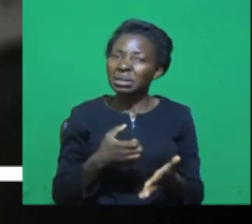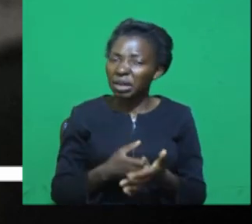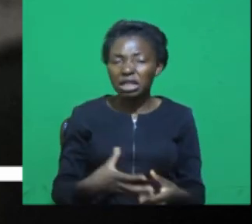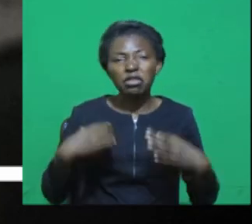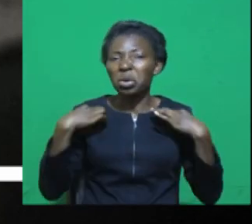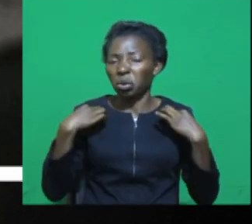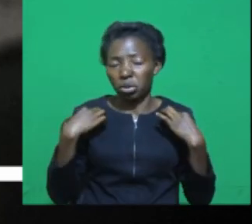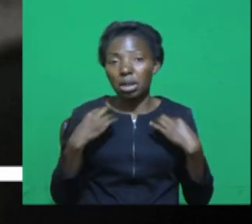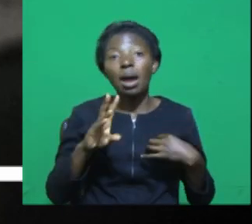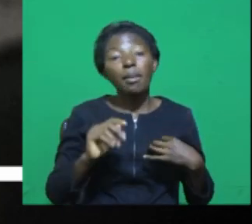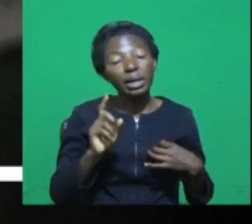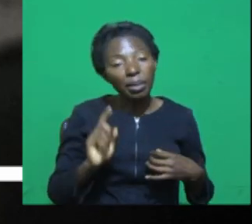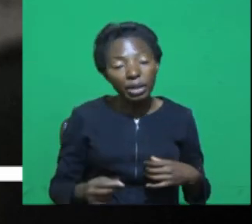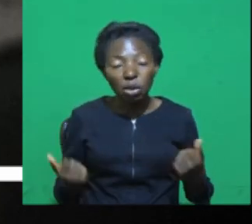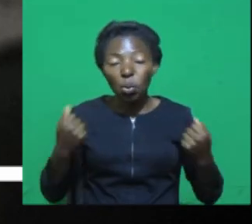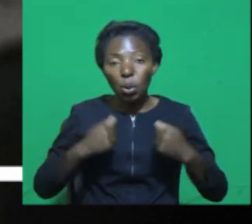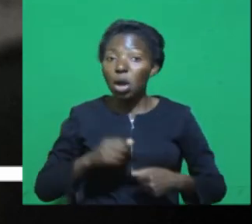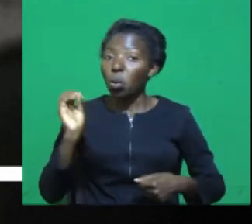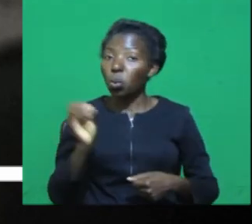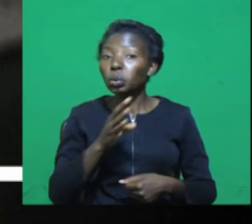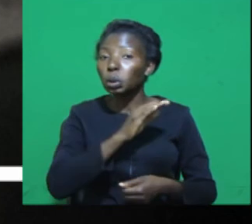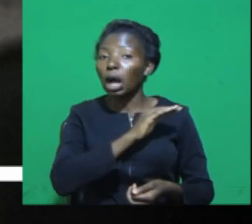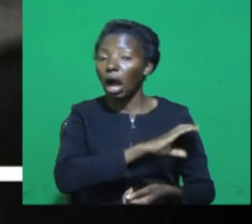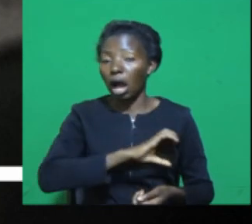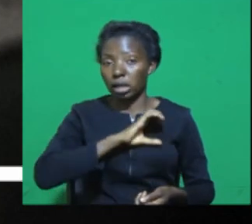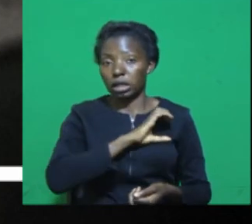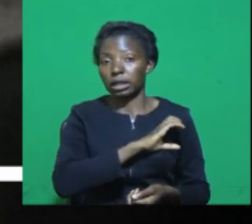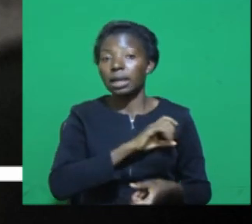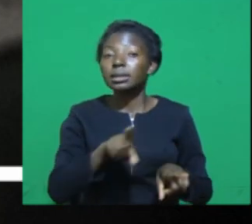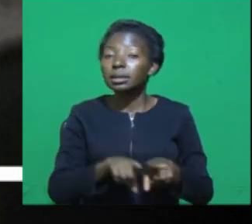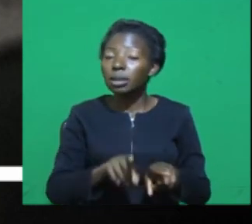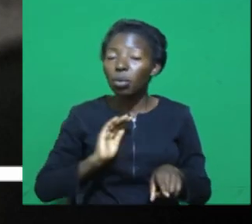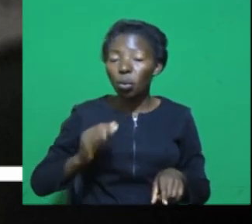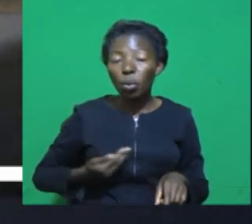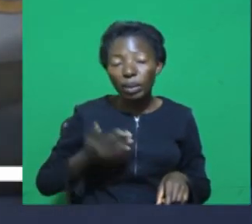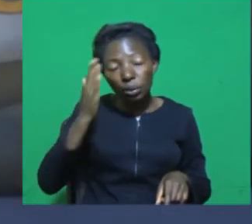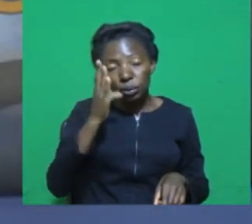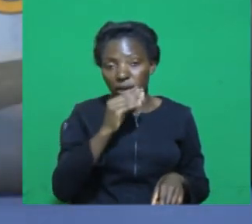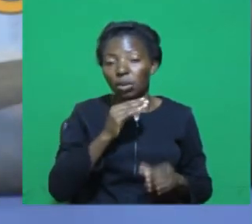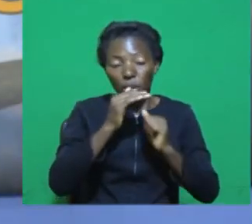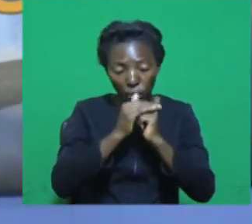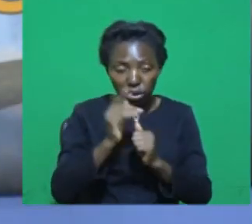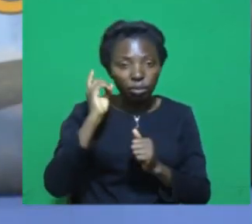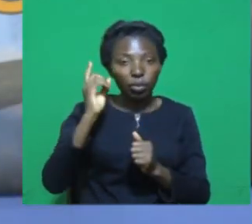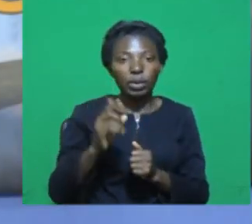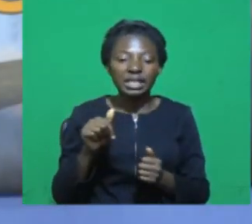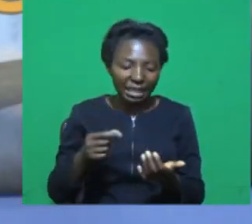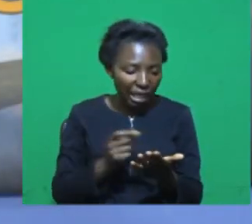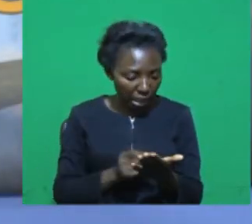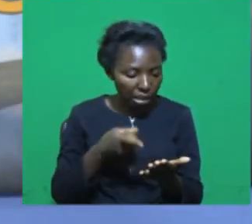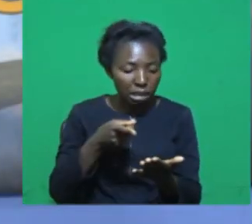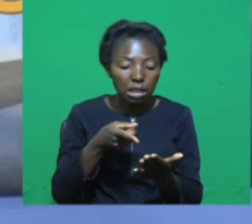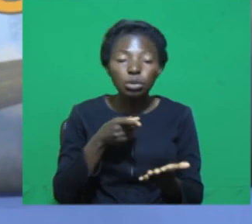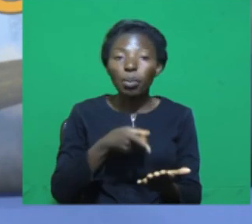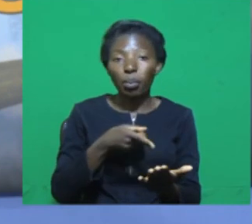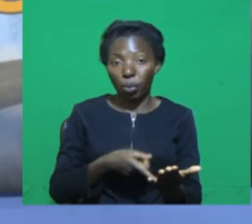zhinji, asi ngavashonge mabasa akanaka sezvinofanira vakadzi vanoti tinonamata Mwari. Panapa ndanyora mapoints iwayo